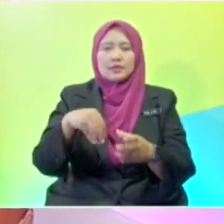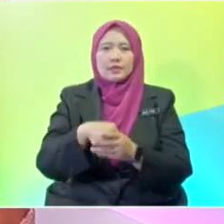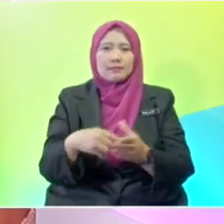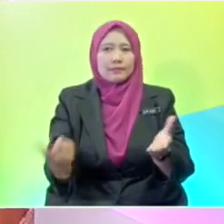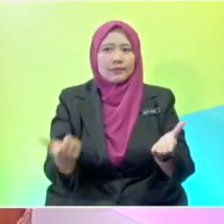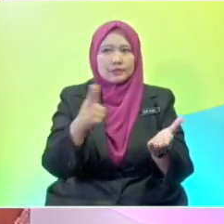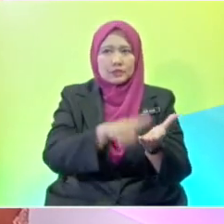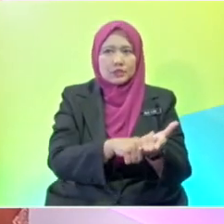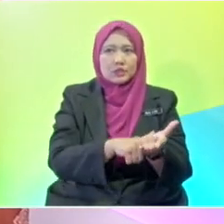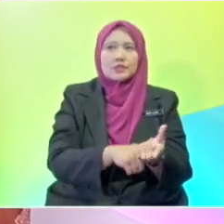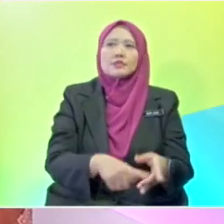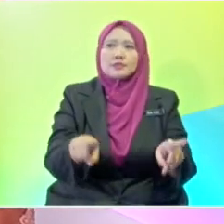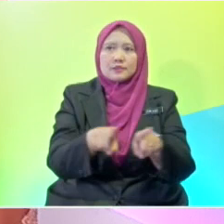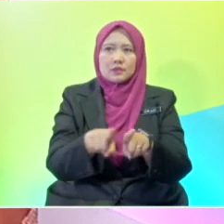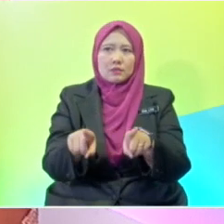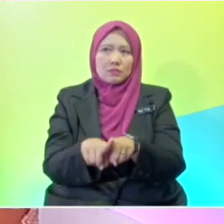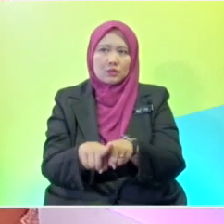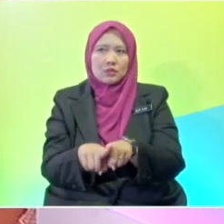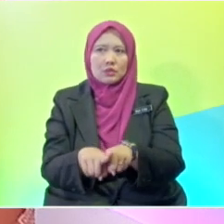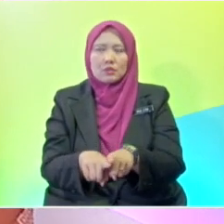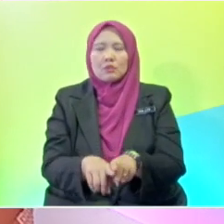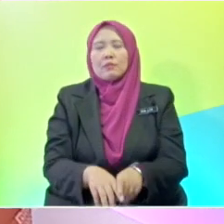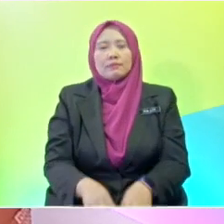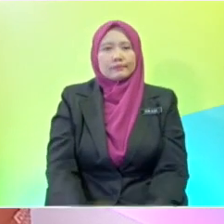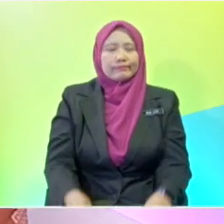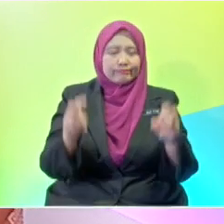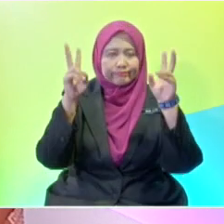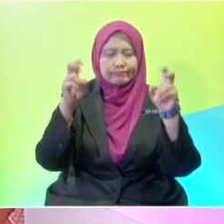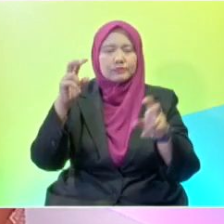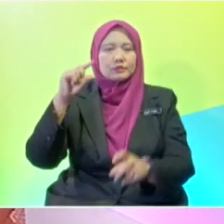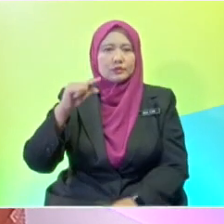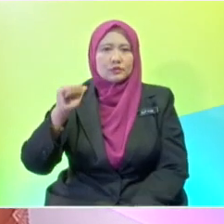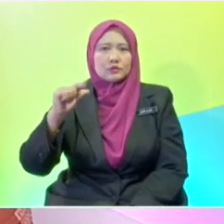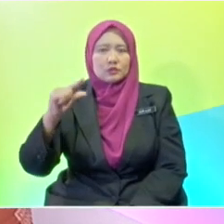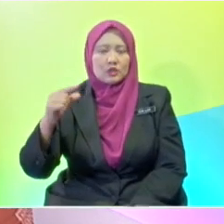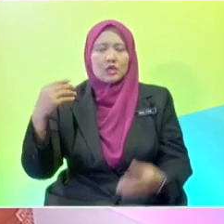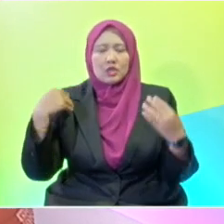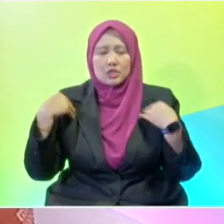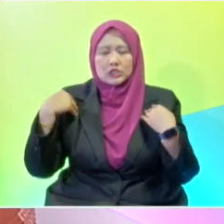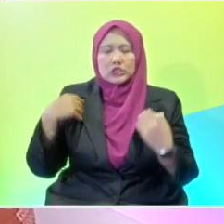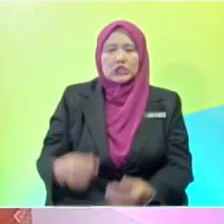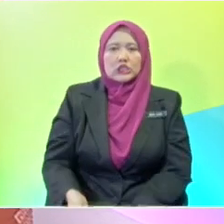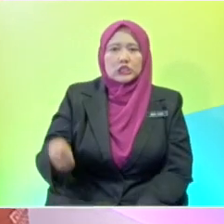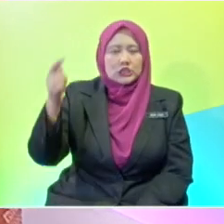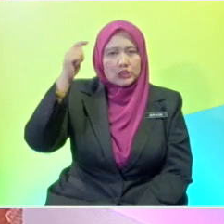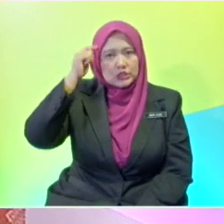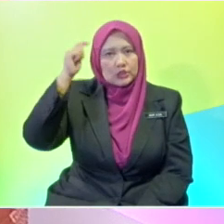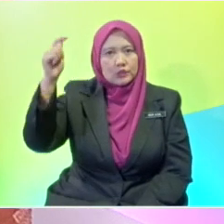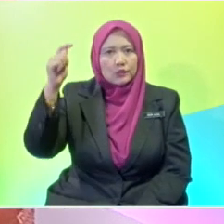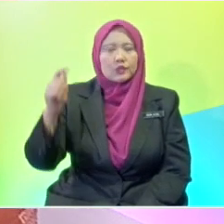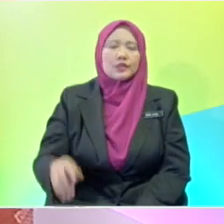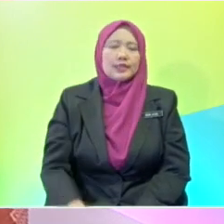mata pelajaran jerontologi ini memandangkan mata pelajaran ini menggabungkan Element teori kemahiran dan juga amalinya jadi